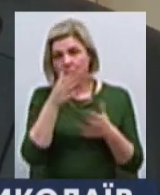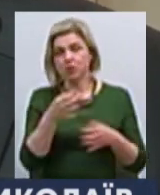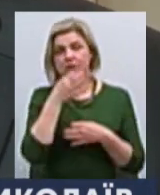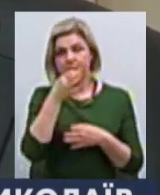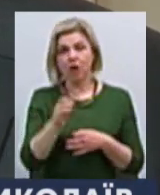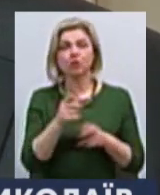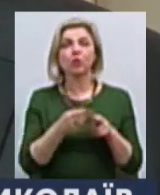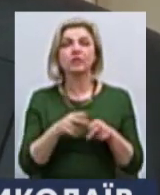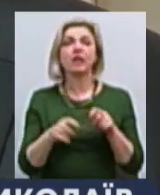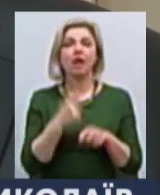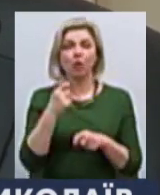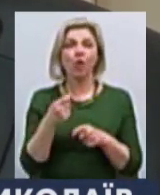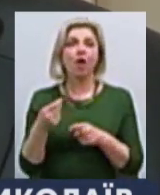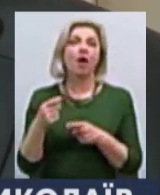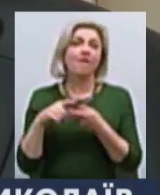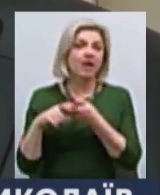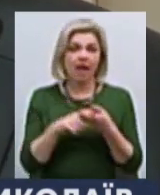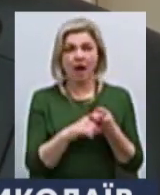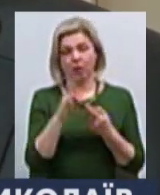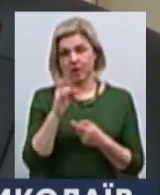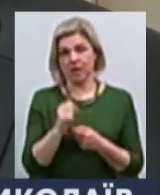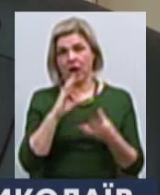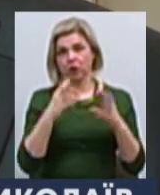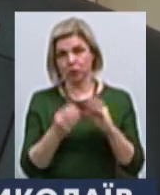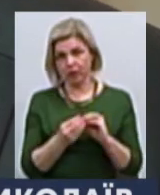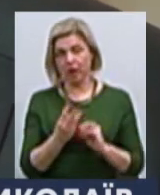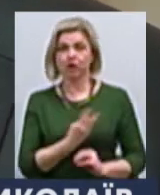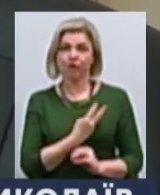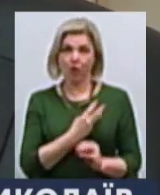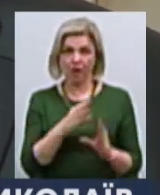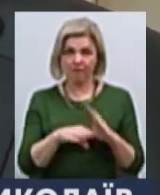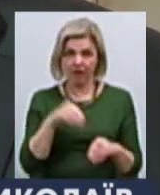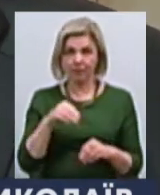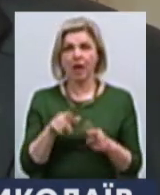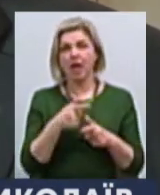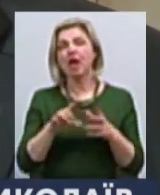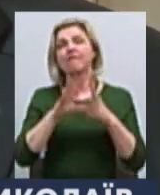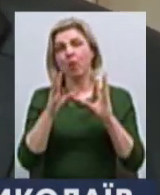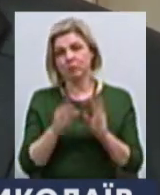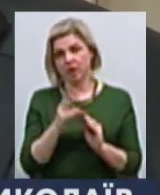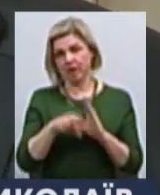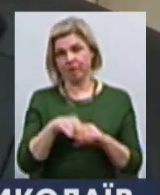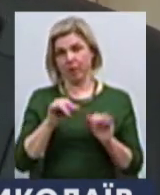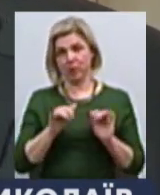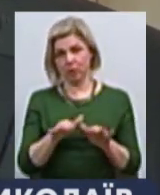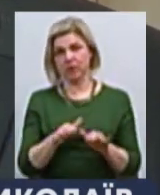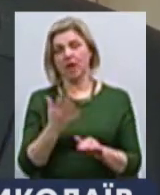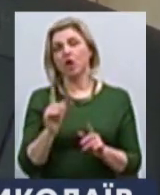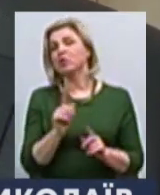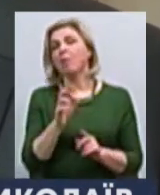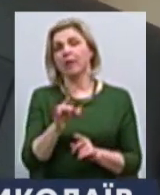що ці порушення вплинуть на результат волевиявлення або законність взагалі виборчого процесу, що можна заявляти